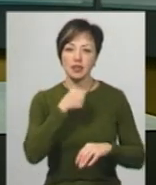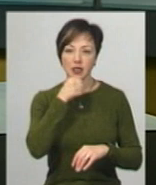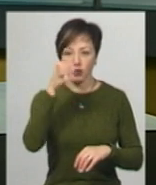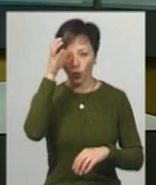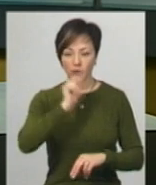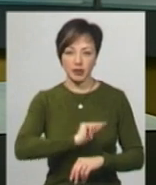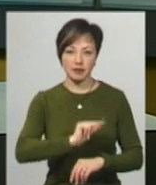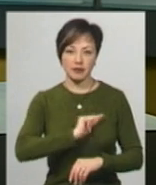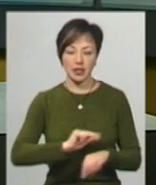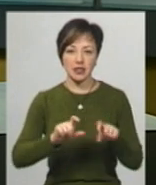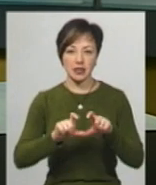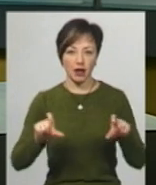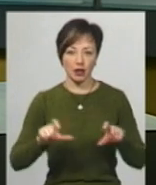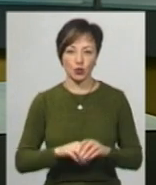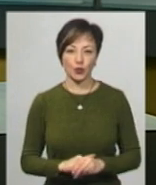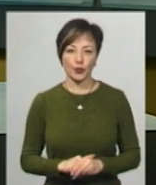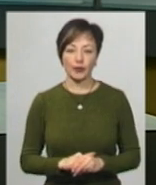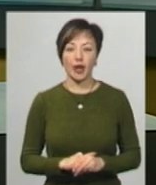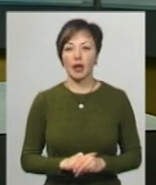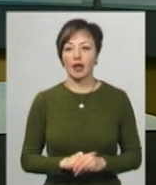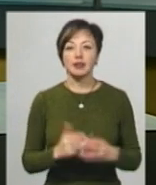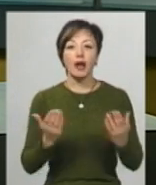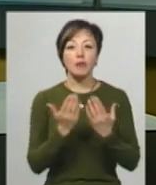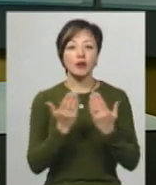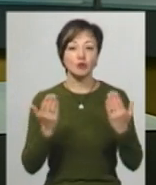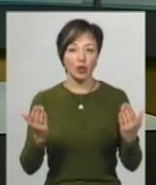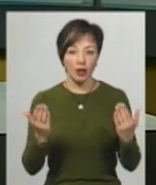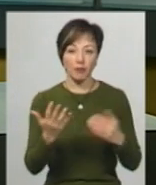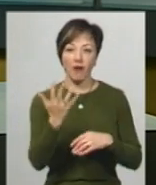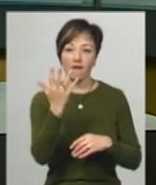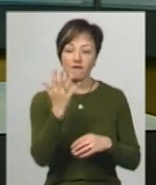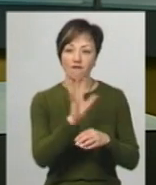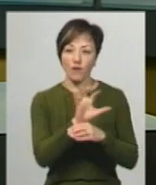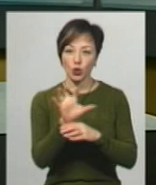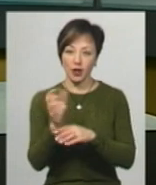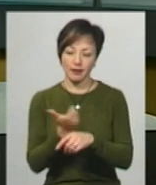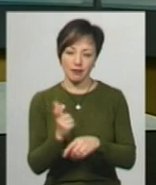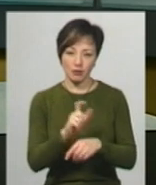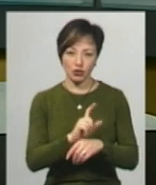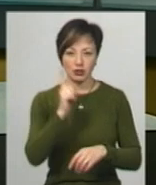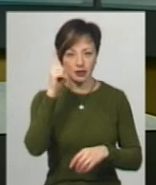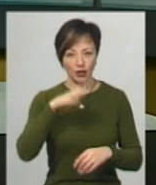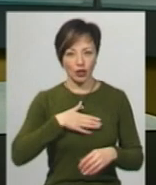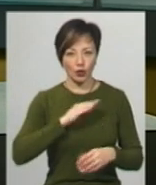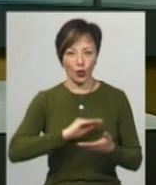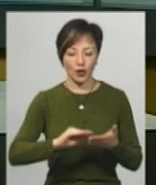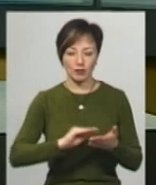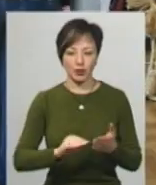наукова співробітниця закладу Ольга Нікітіна. З якими експонатами музею фотографувались найбільше, знає Катерина Шевчук.